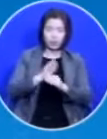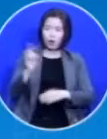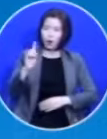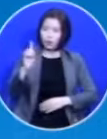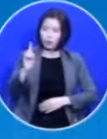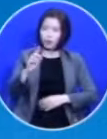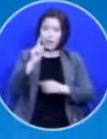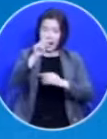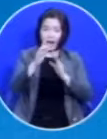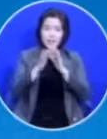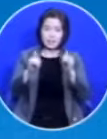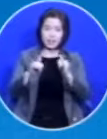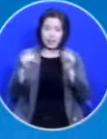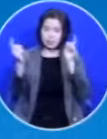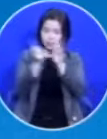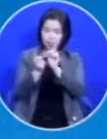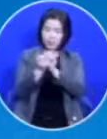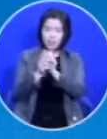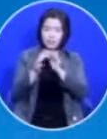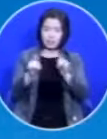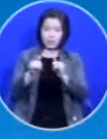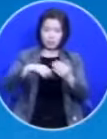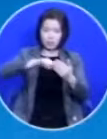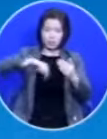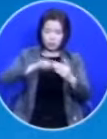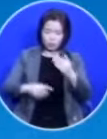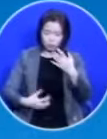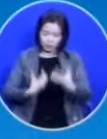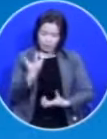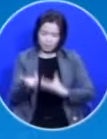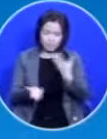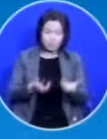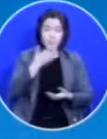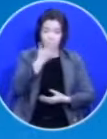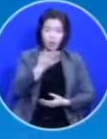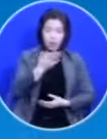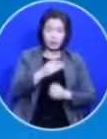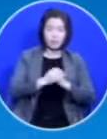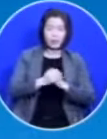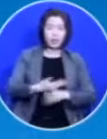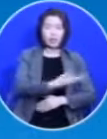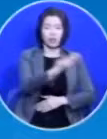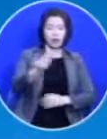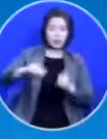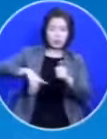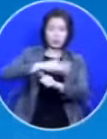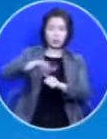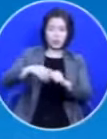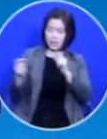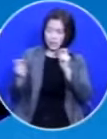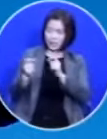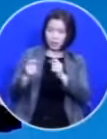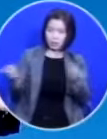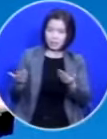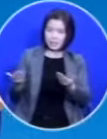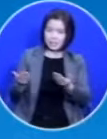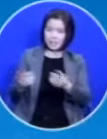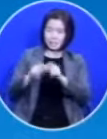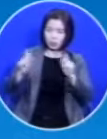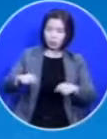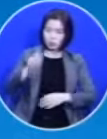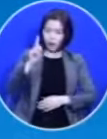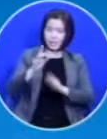사람 만난 사람이 여러분의 속 다 뒤집어 놓을 수 있지요 여러분 주변에 가까운 직장 동료 한